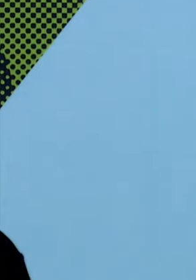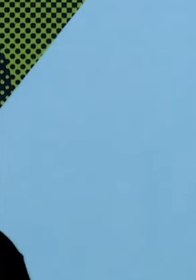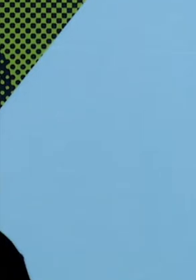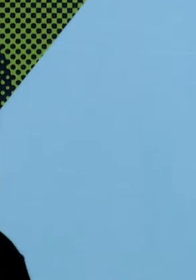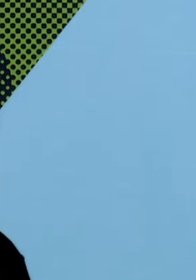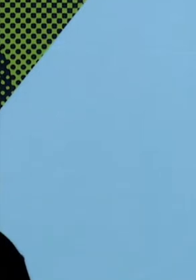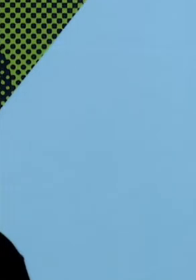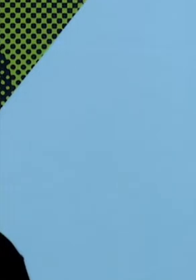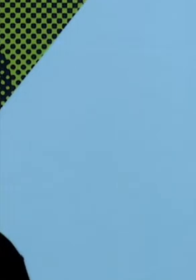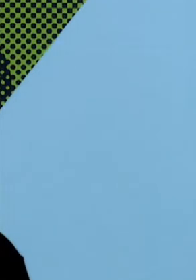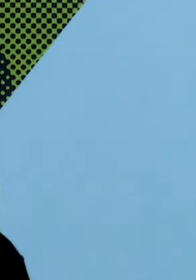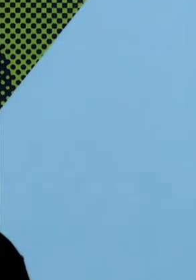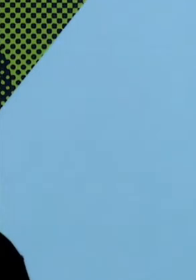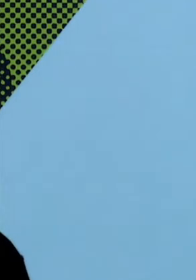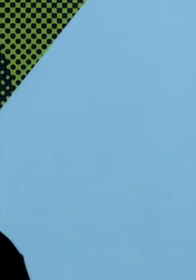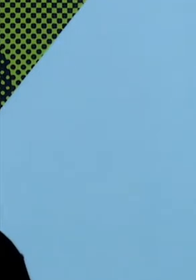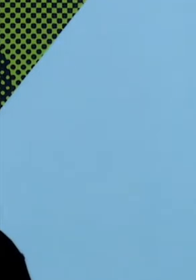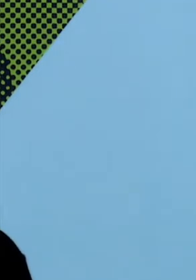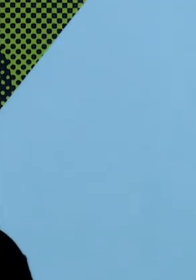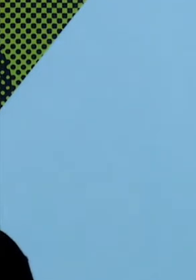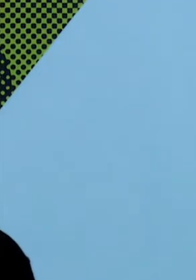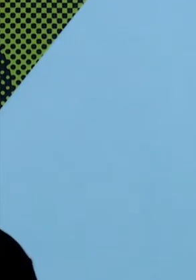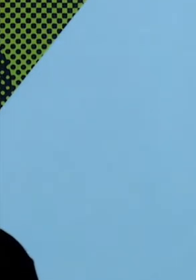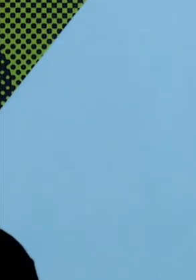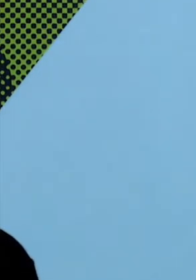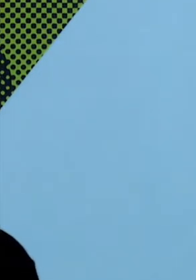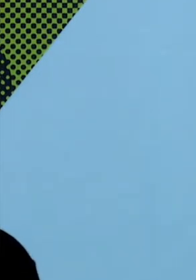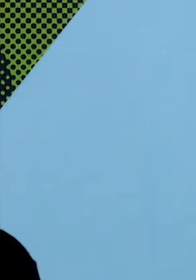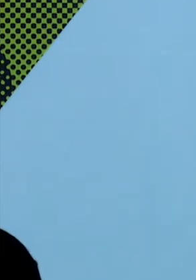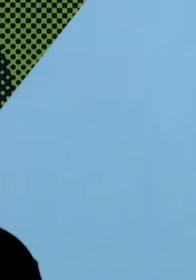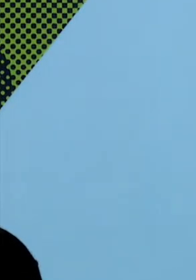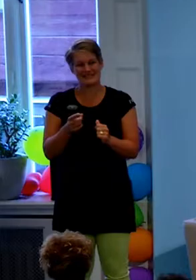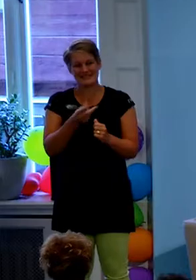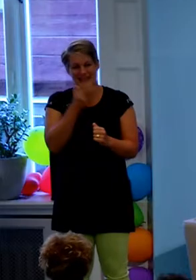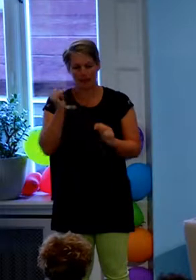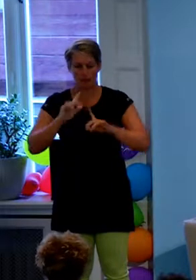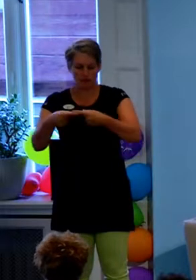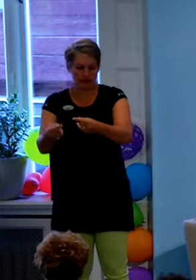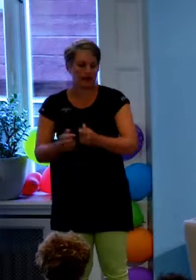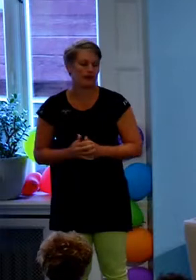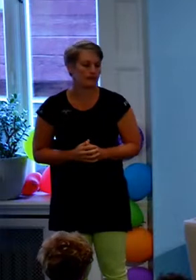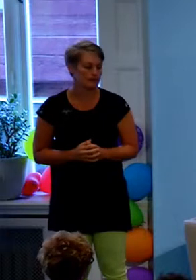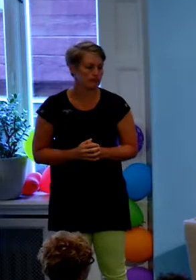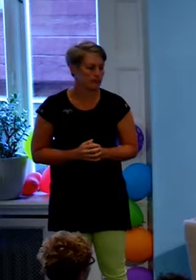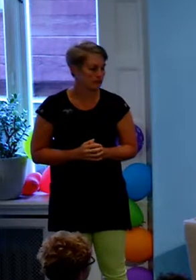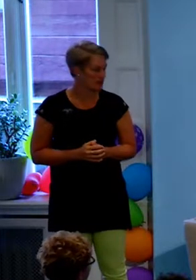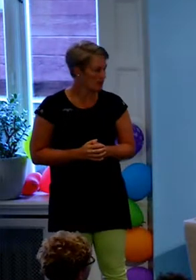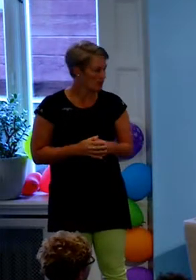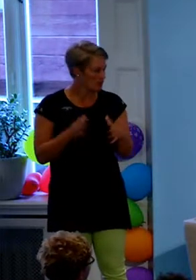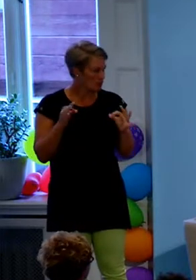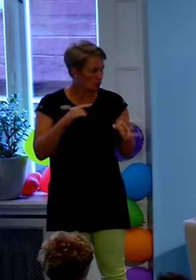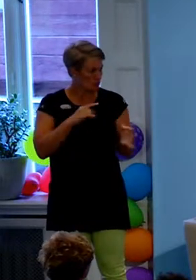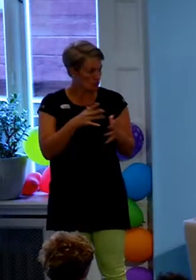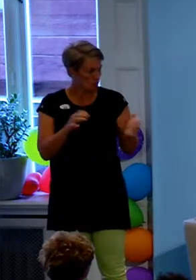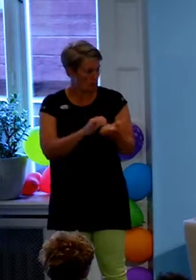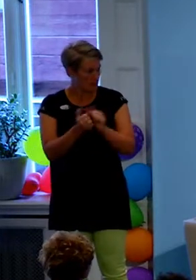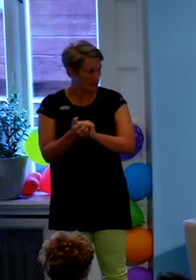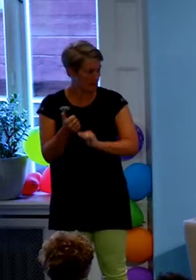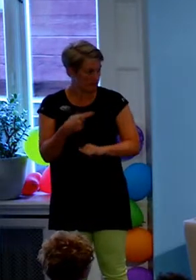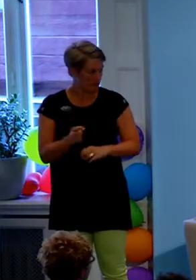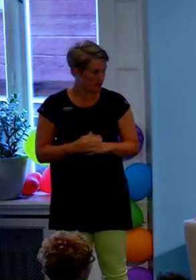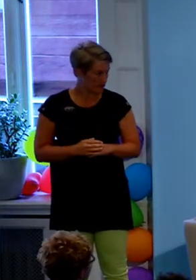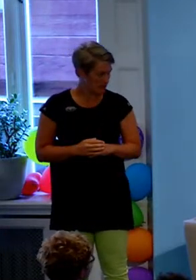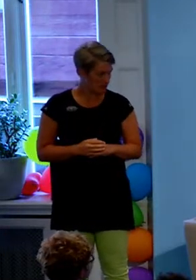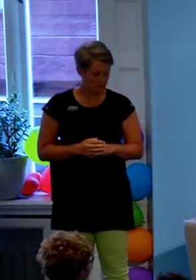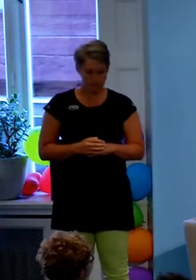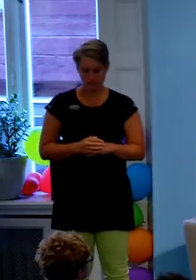helt chockartat, men visst, ja, det går väldigt mycket fortare, så ska jag säga. Hur stora omställningar står ni inför i detta? Är det också... Alltså, vi är mitt